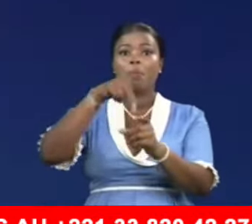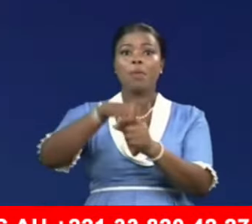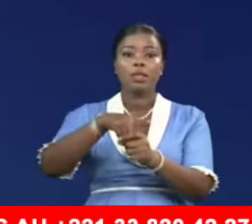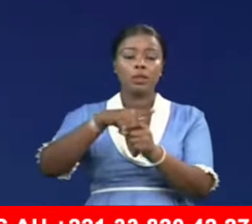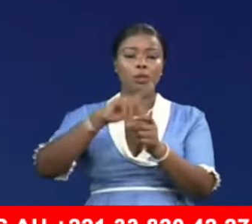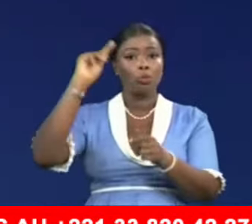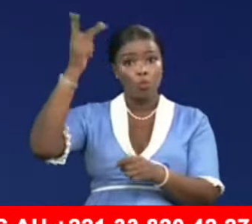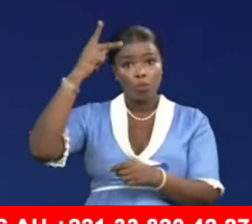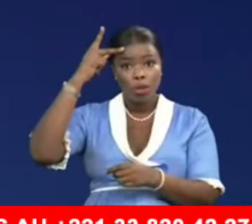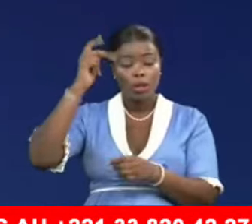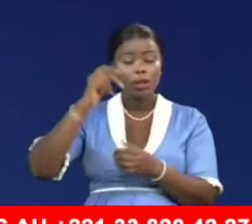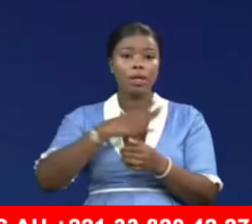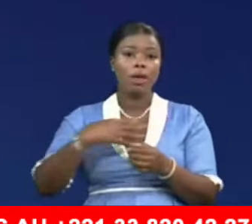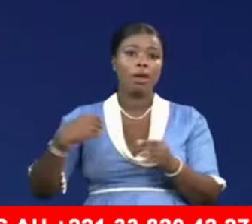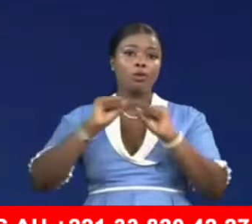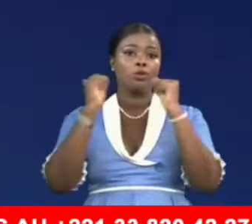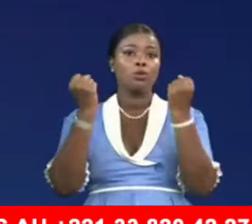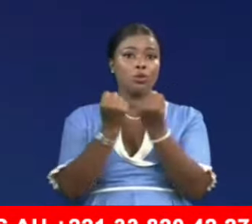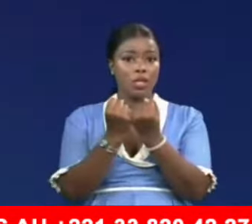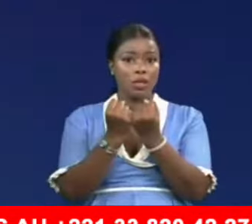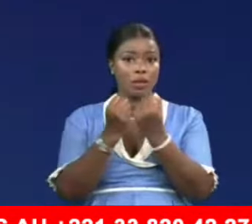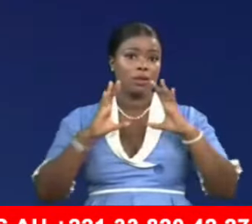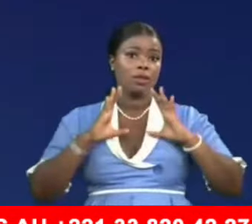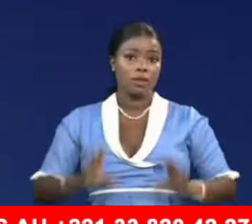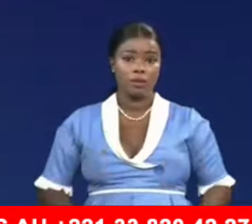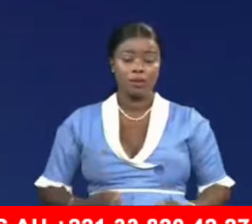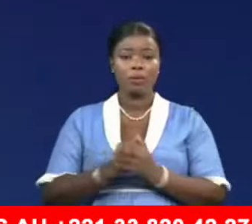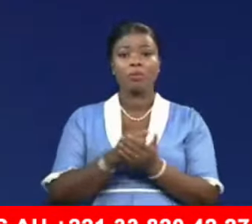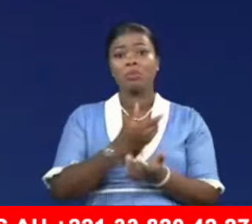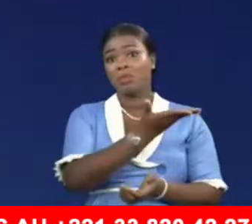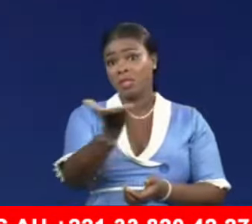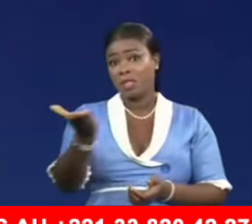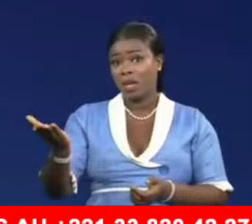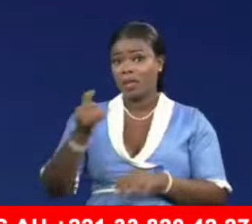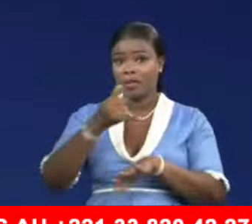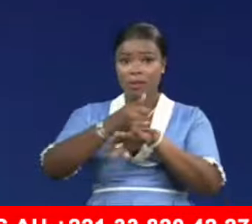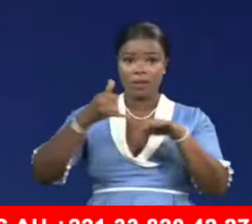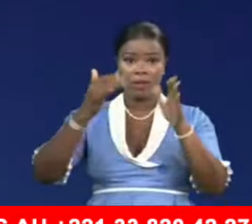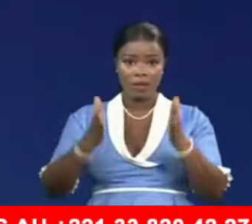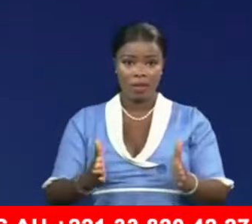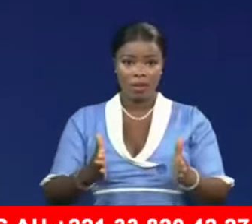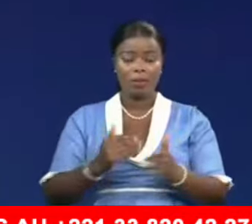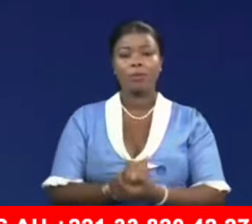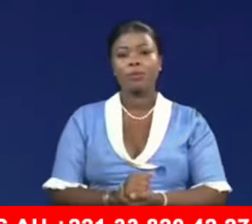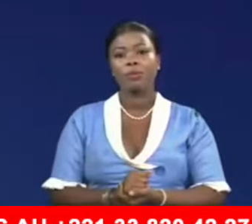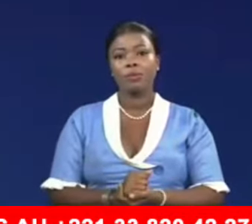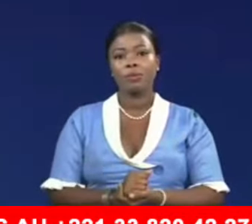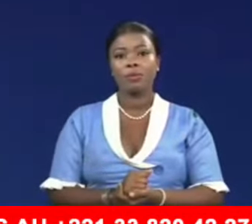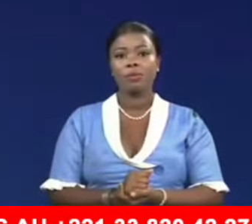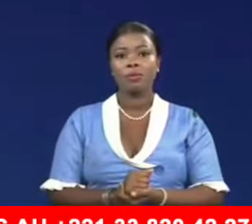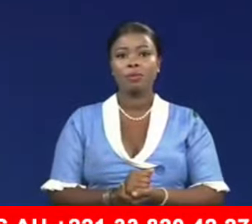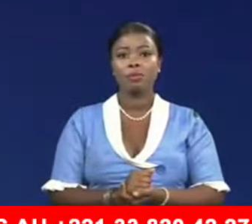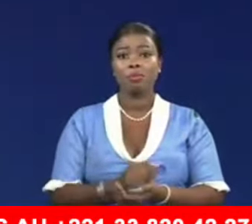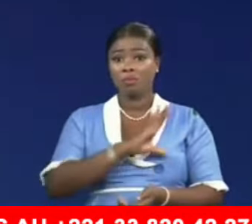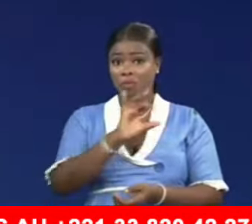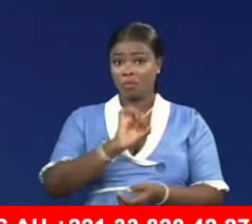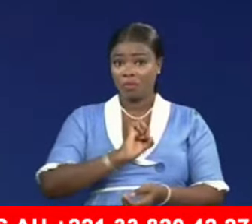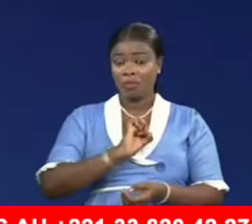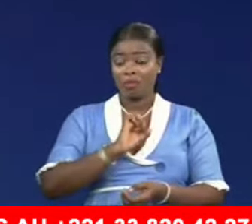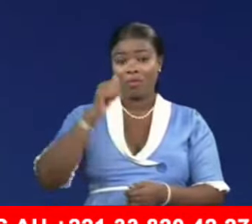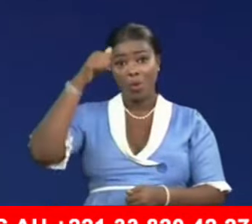et de la société civile chers invités je crois